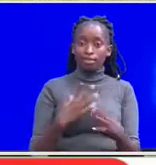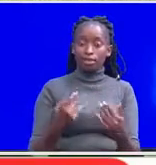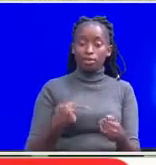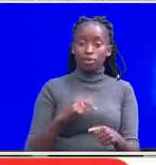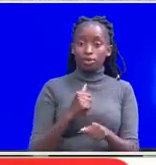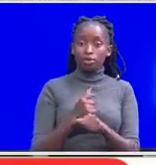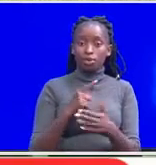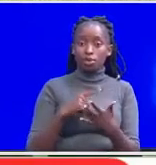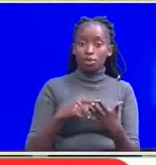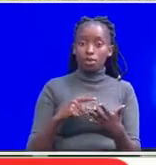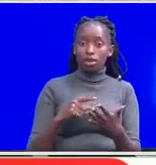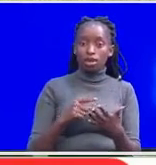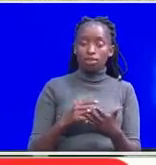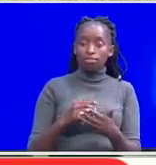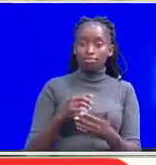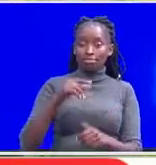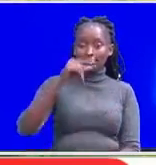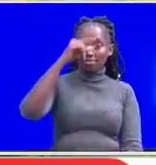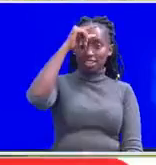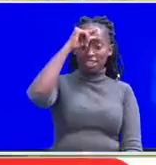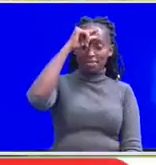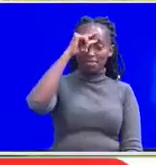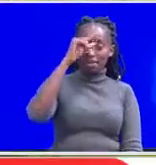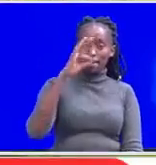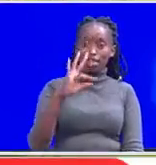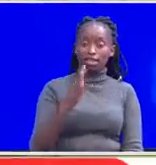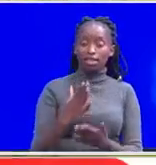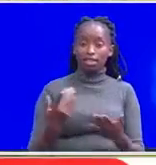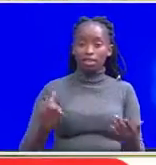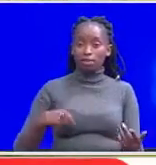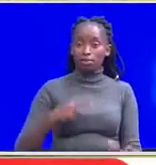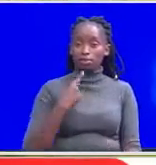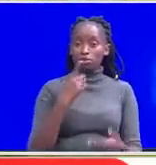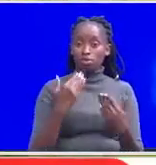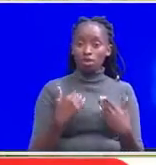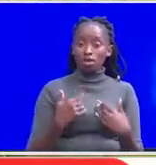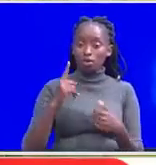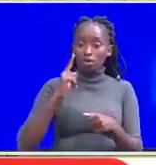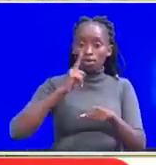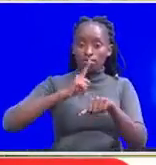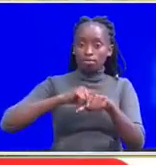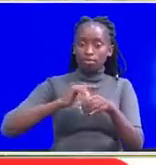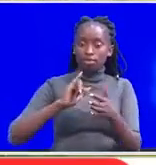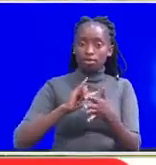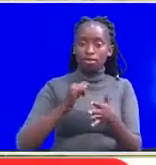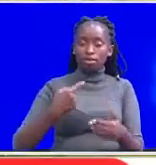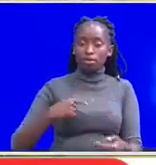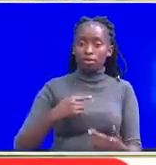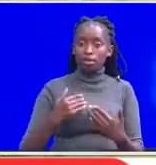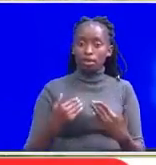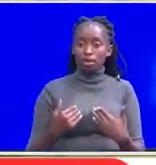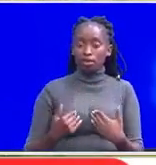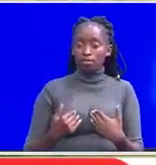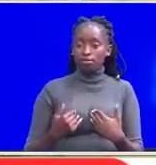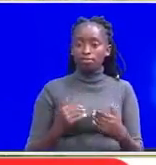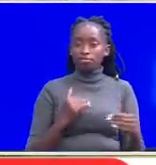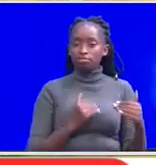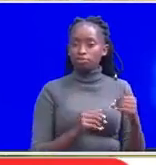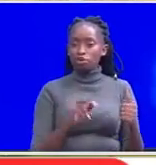ya matatu, tupo ikotwa. We told you one time, don't go and mark, around 2013